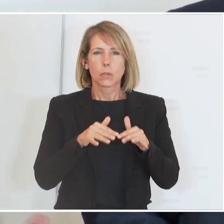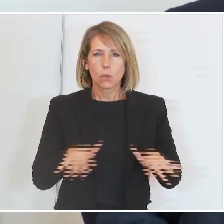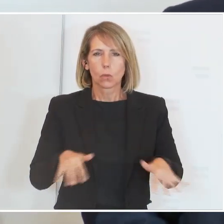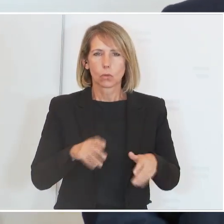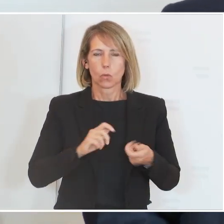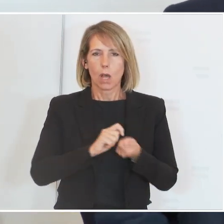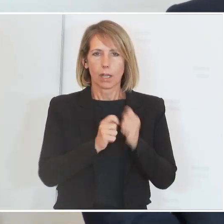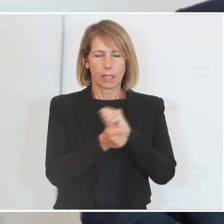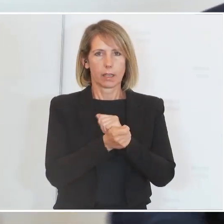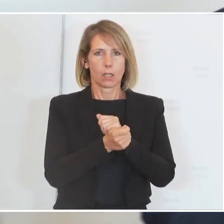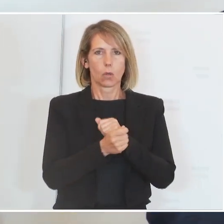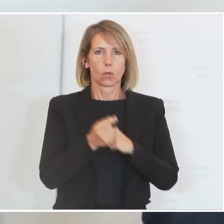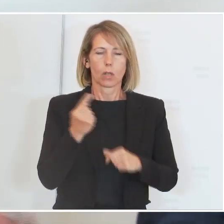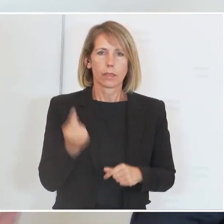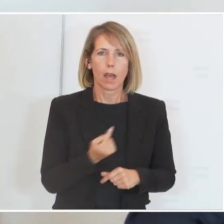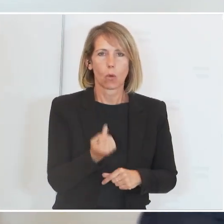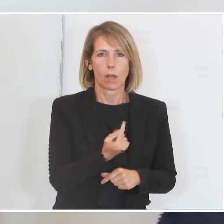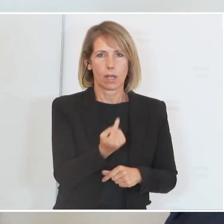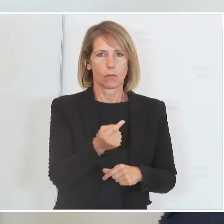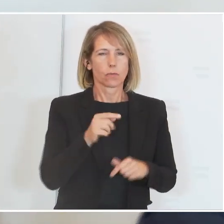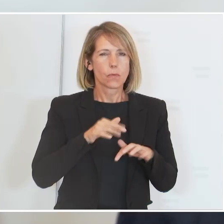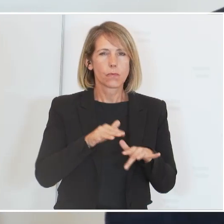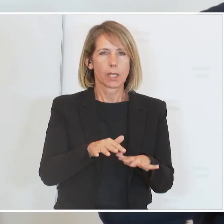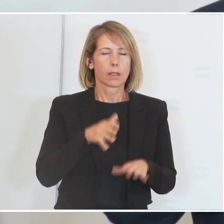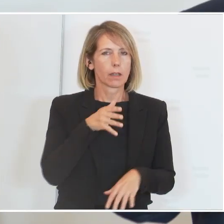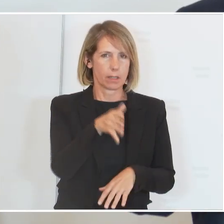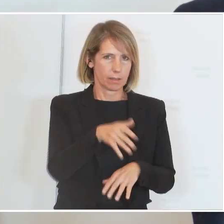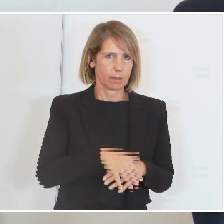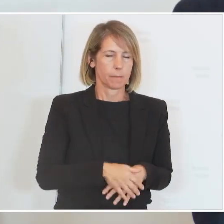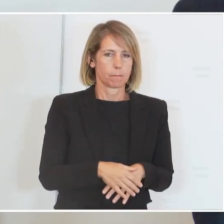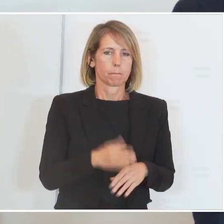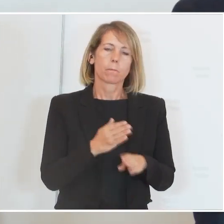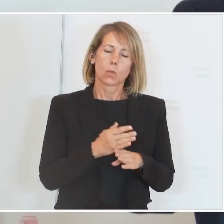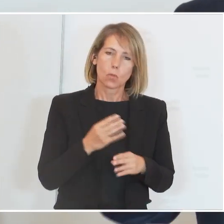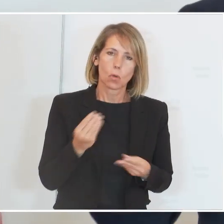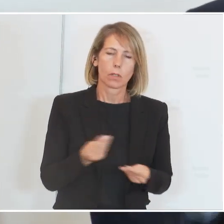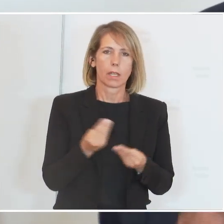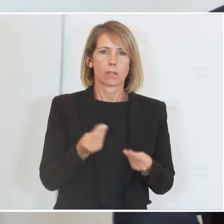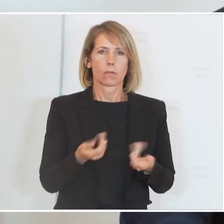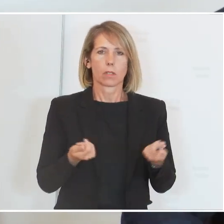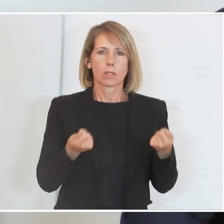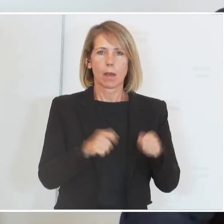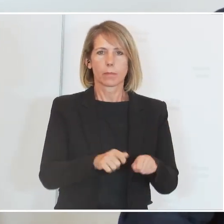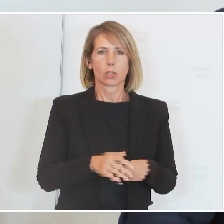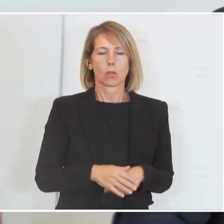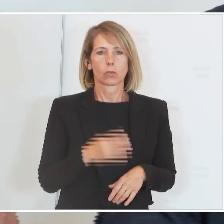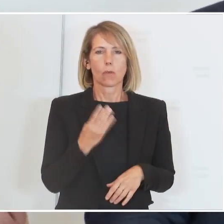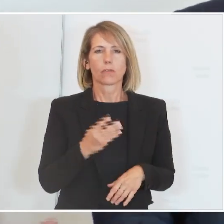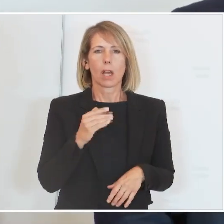die dauerhaft auch wirken wird. Wir haben einiges ja schon auf den Weg gebracht, die ersten zwei Pakete, 4 Milliarden